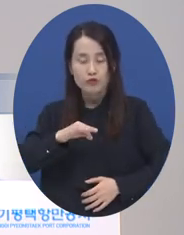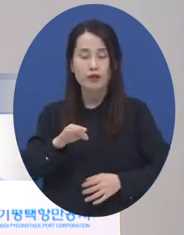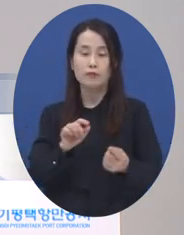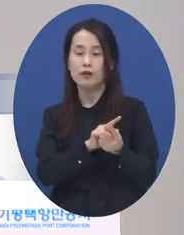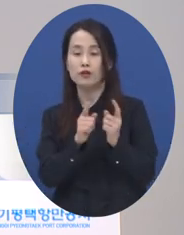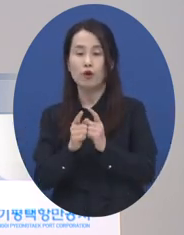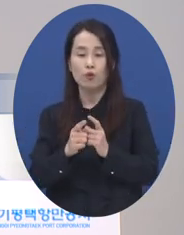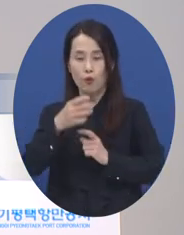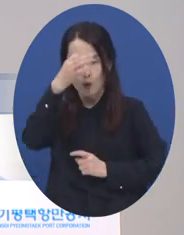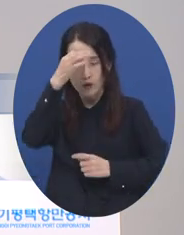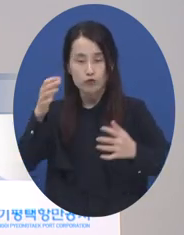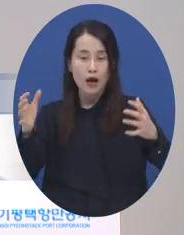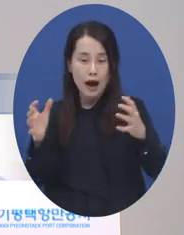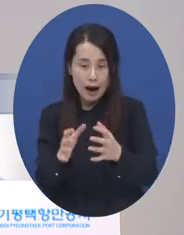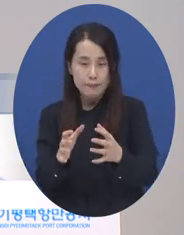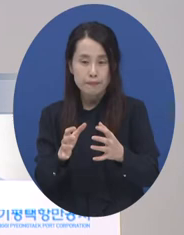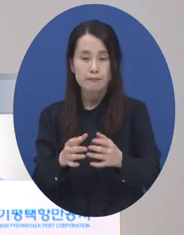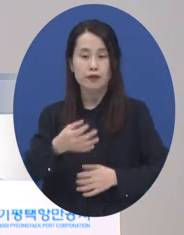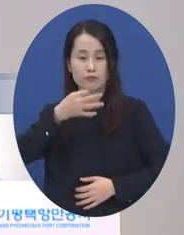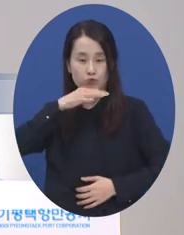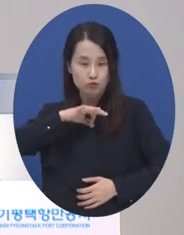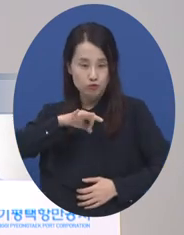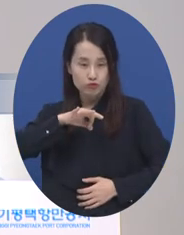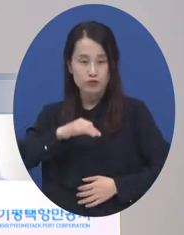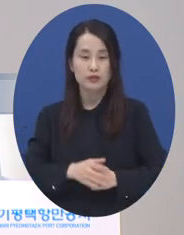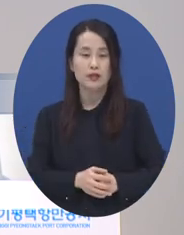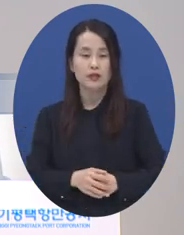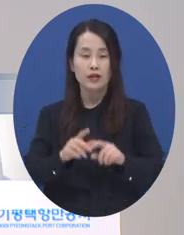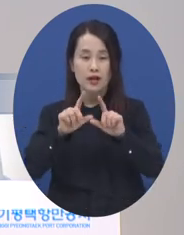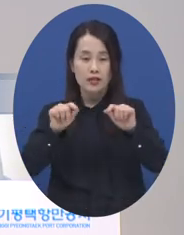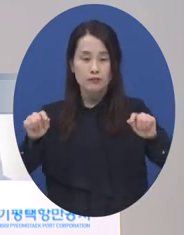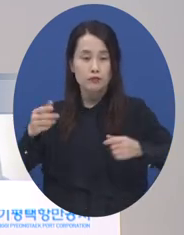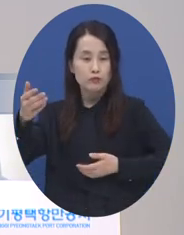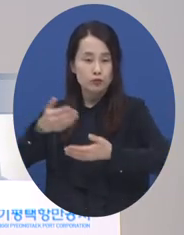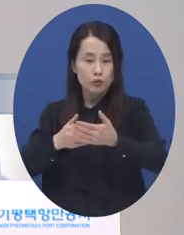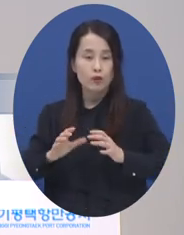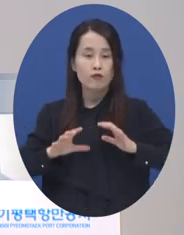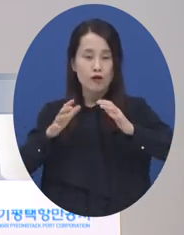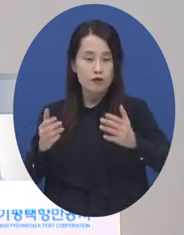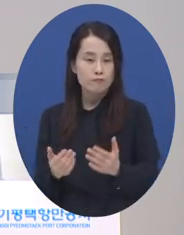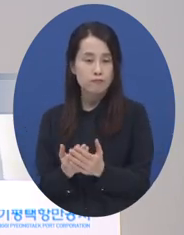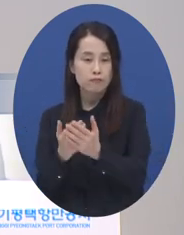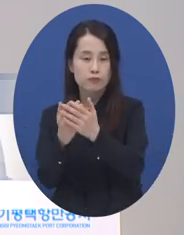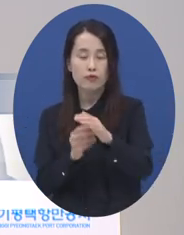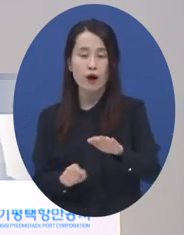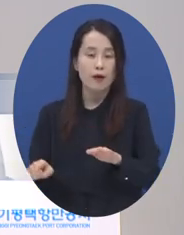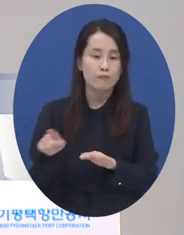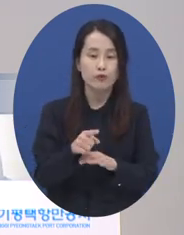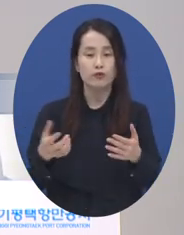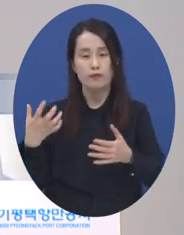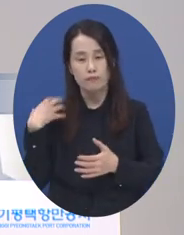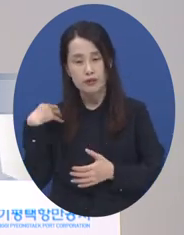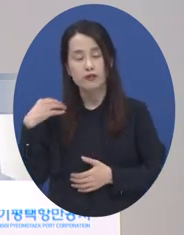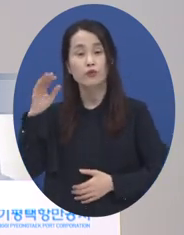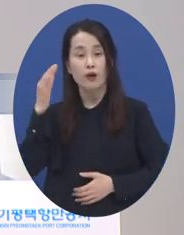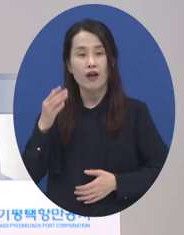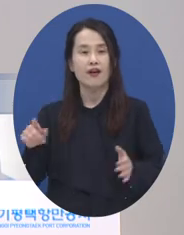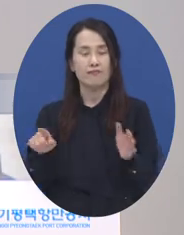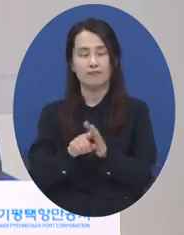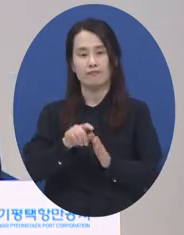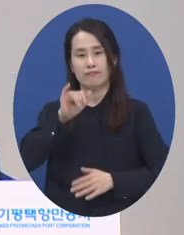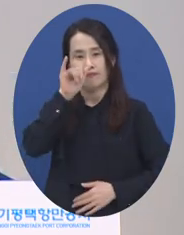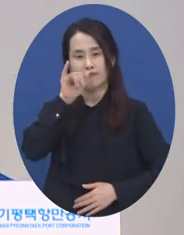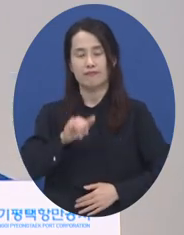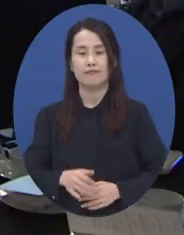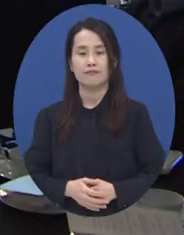이점과 상호 기술 협력 등의 장점이 식품 유통의 세계화에 선도적인 역할을 하게 될 것으로 믿고